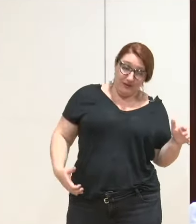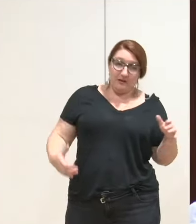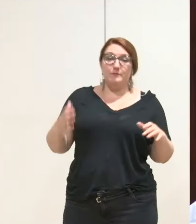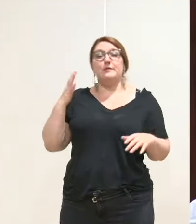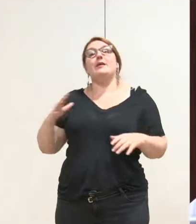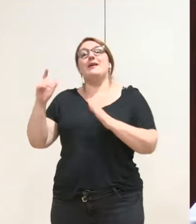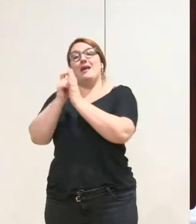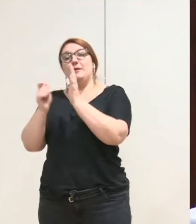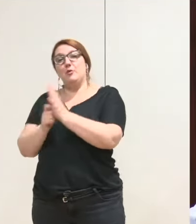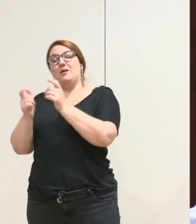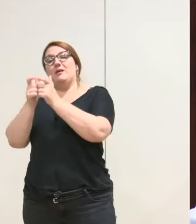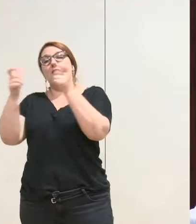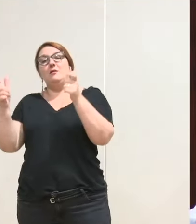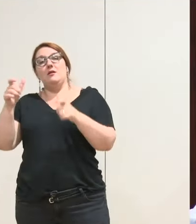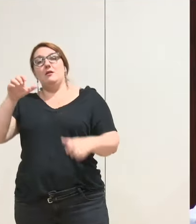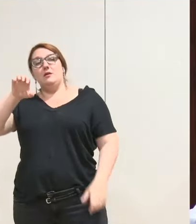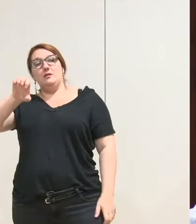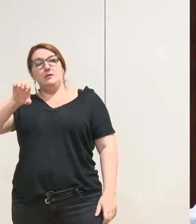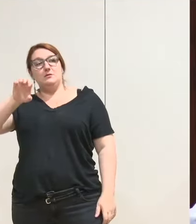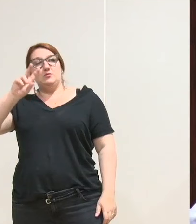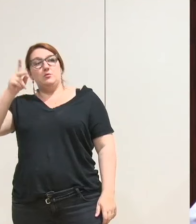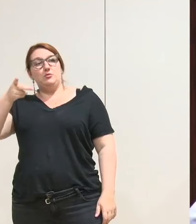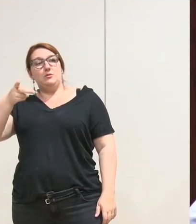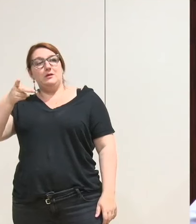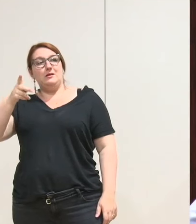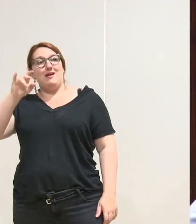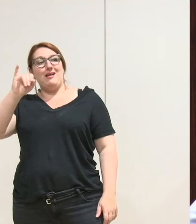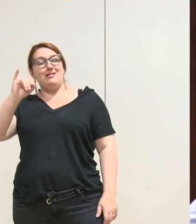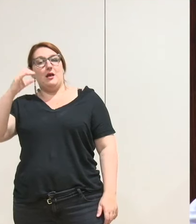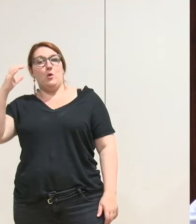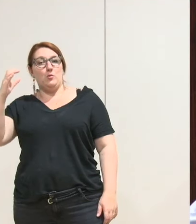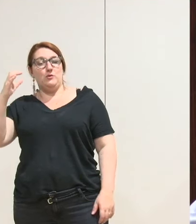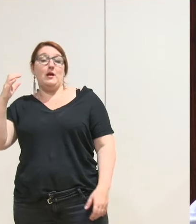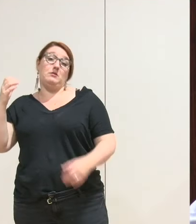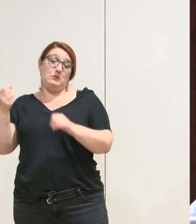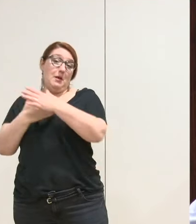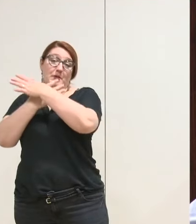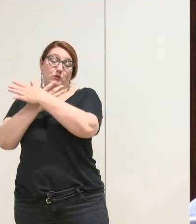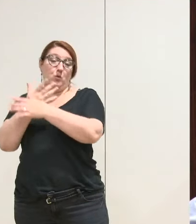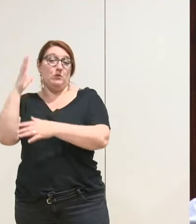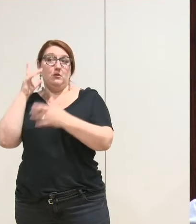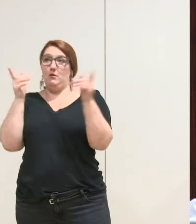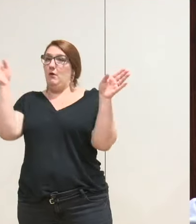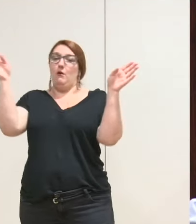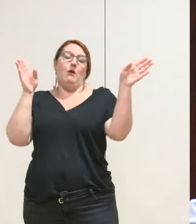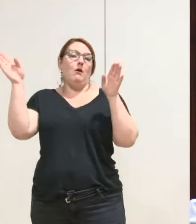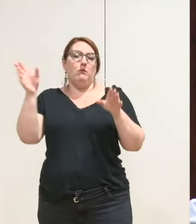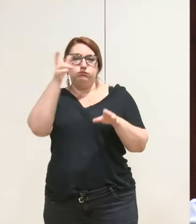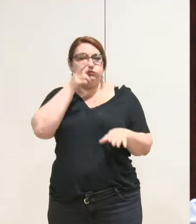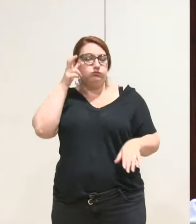avec l'établissement public intercommunal la Métro donc nous ne nous opposerons